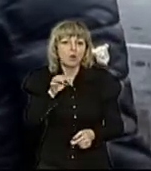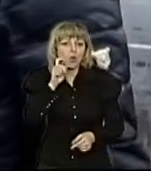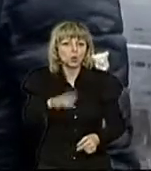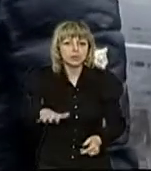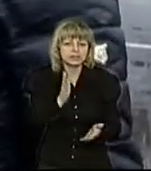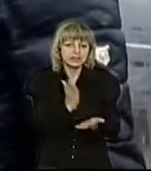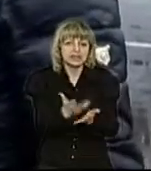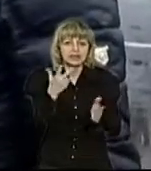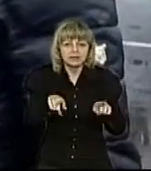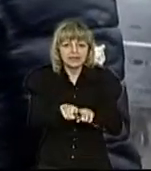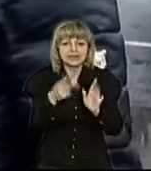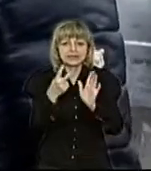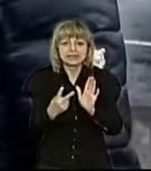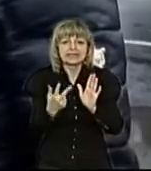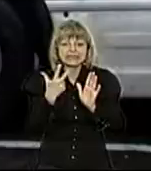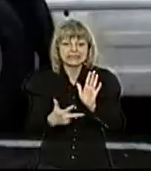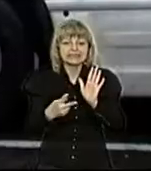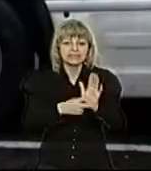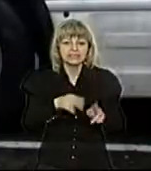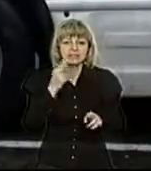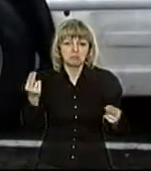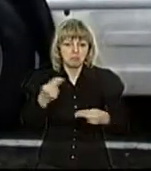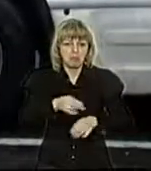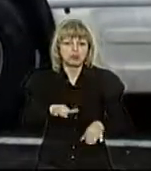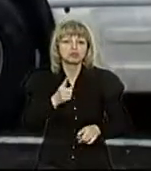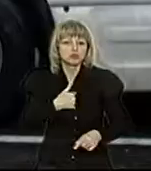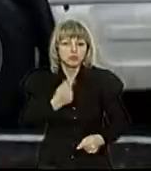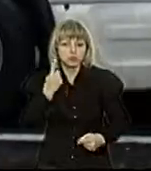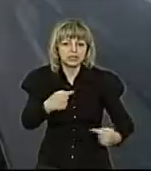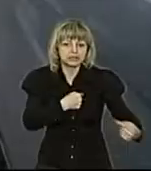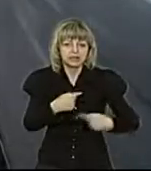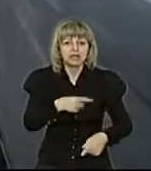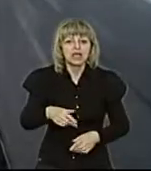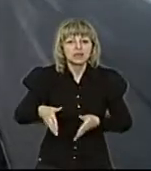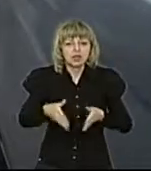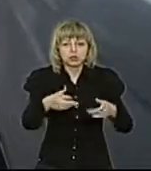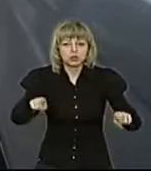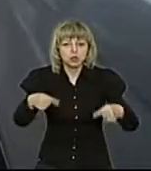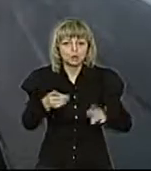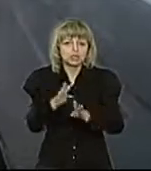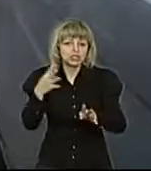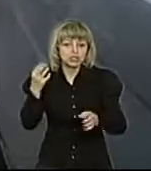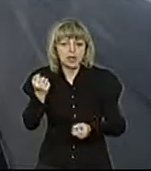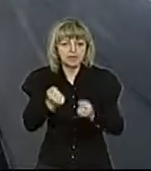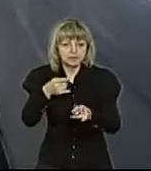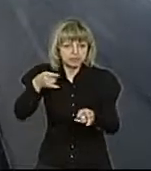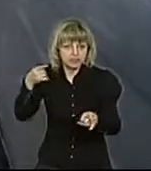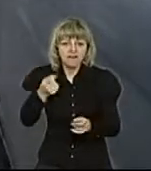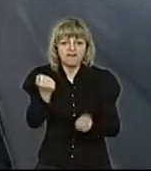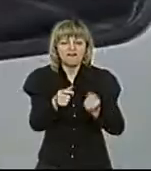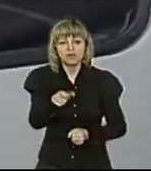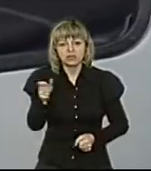таких переїздів. Чого одні ми тільки страдаємо? На дорозі утворилася черга. Водії машин коментують